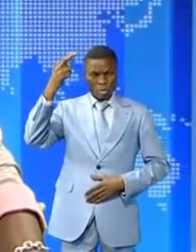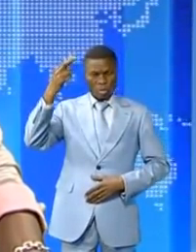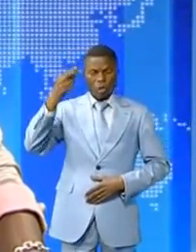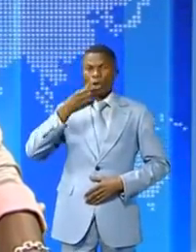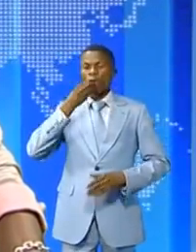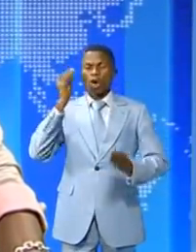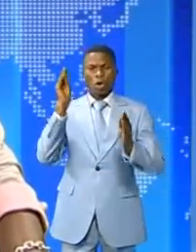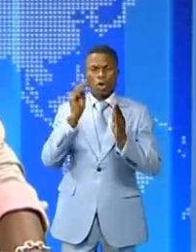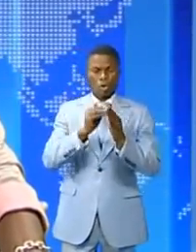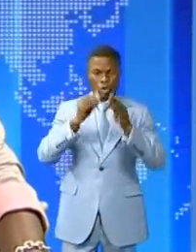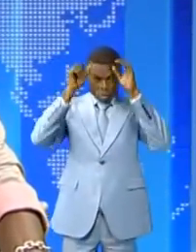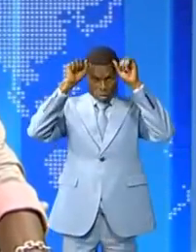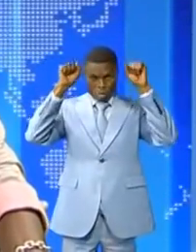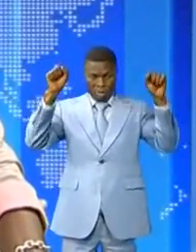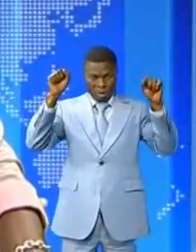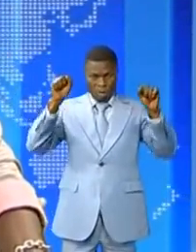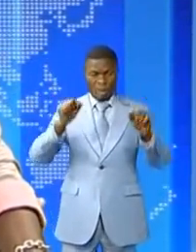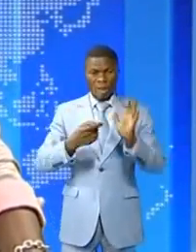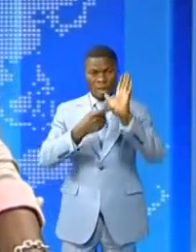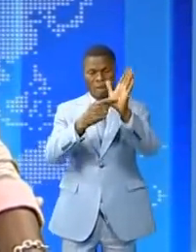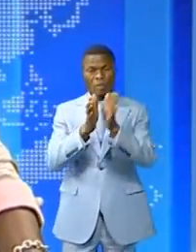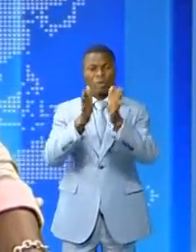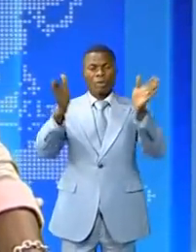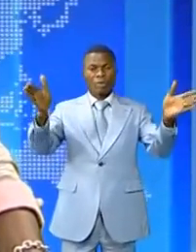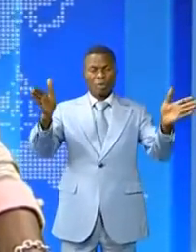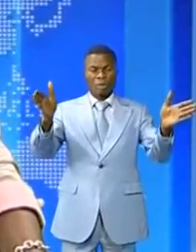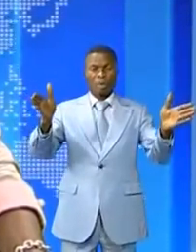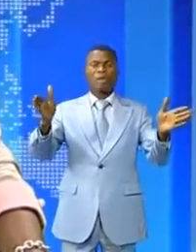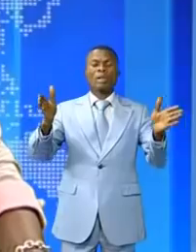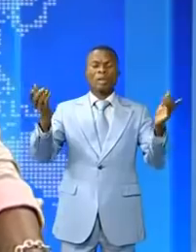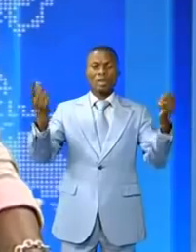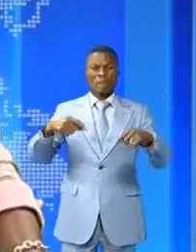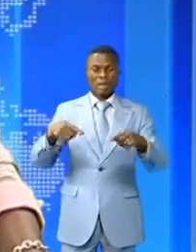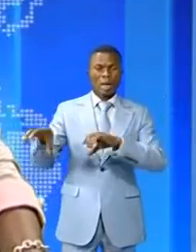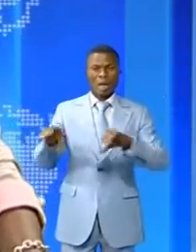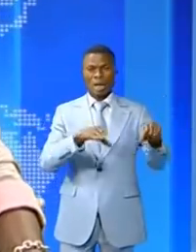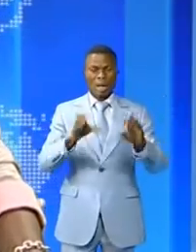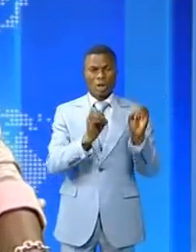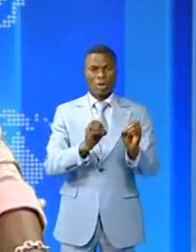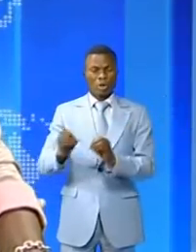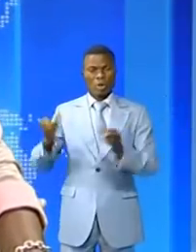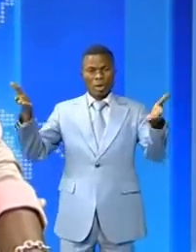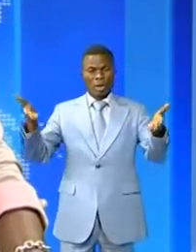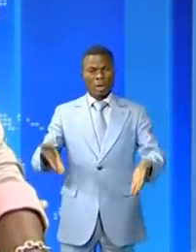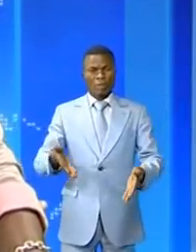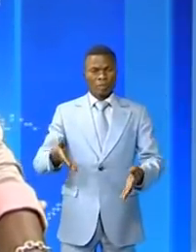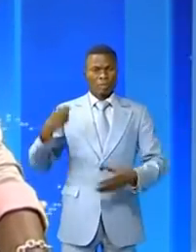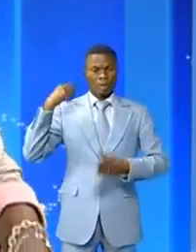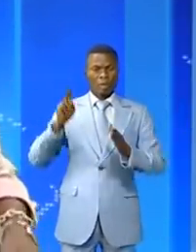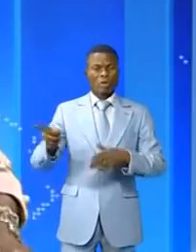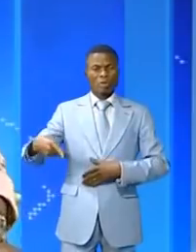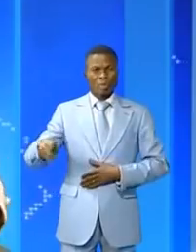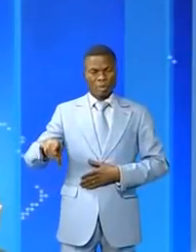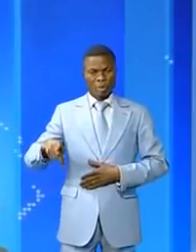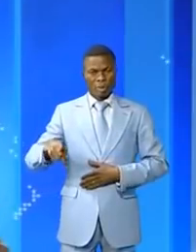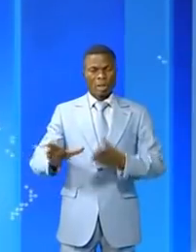l'ordonnance présidentielle. Ils ont été présentés publiquement lors d'une cérémonie organisée en présence du gouverneur de